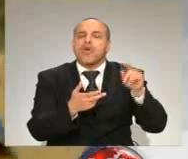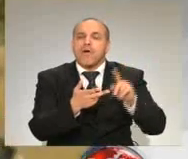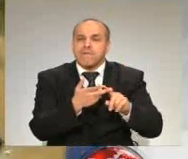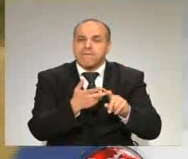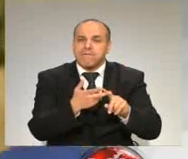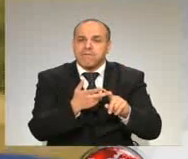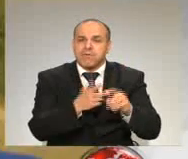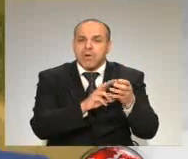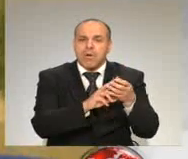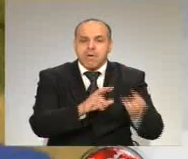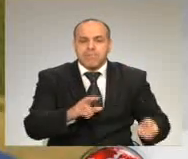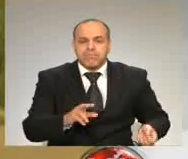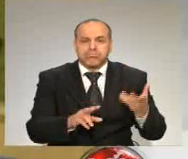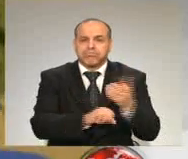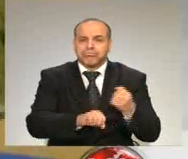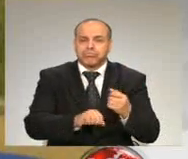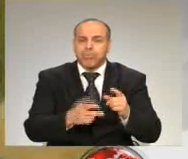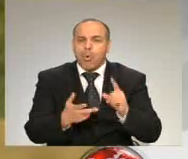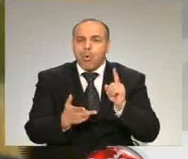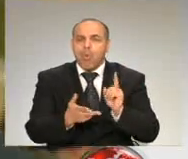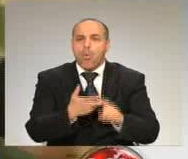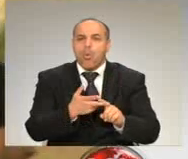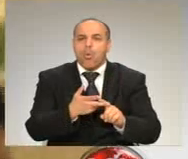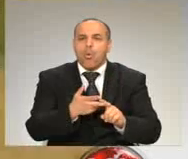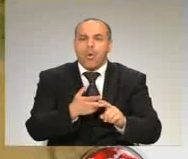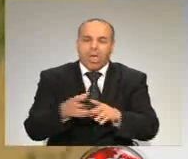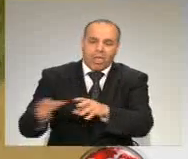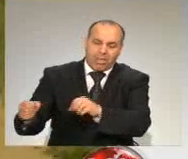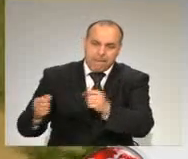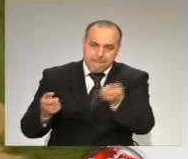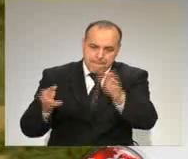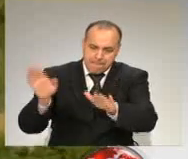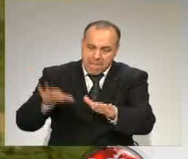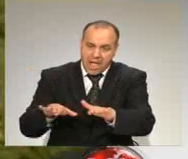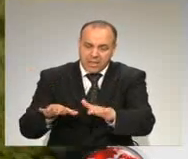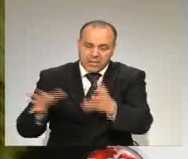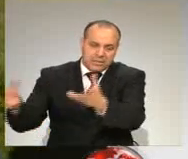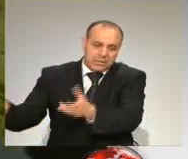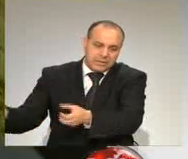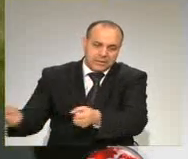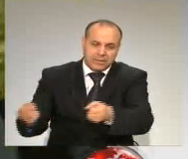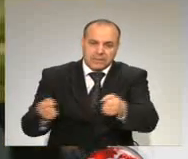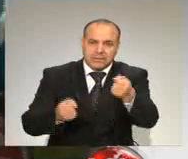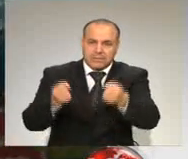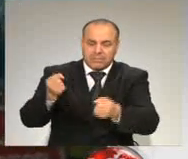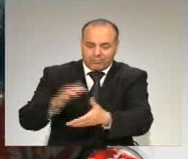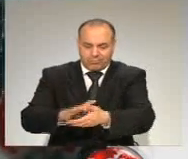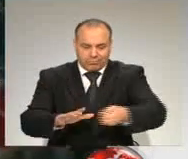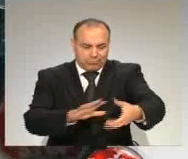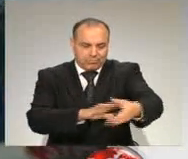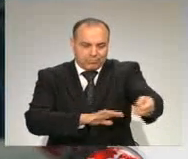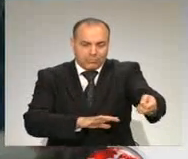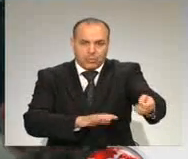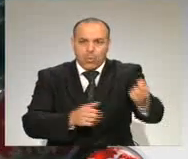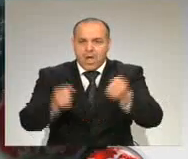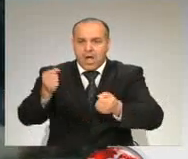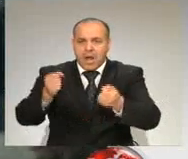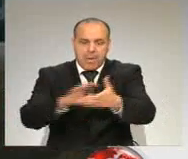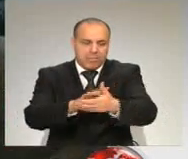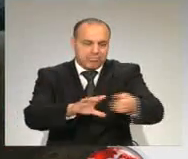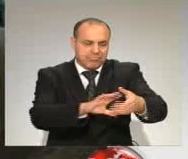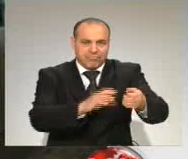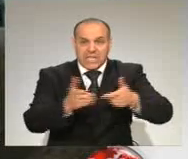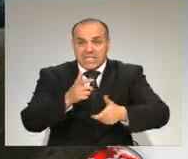إلى القنابل اليدوية، وجردوا الأعوان بعد استشهادهم من أسلحتهم ووثائقهم حسب